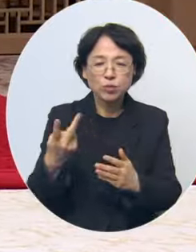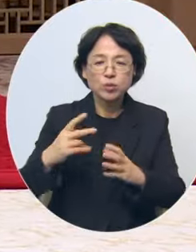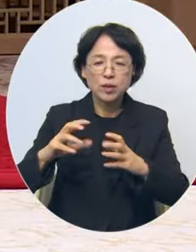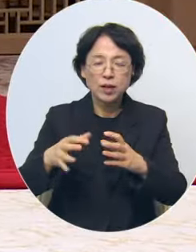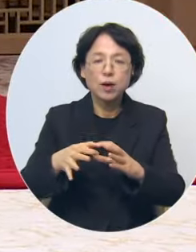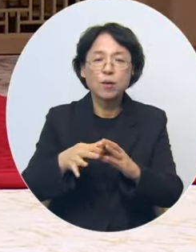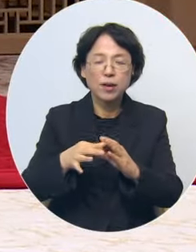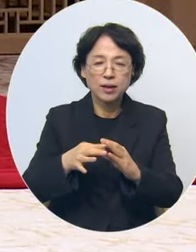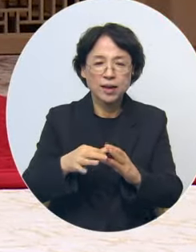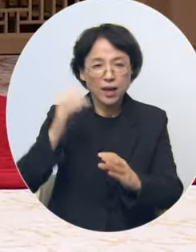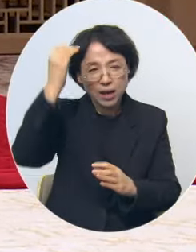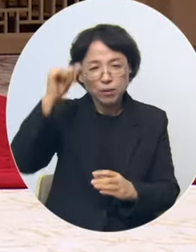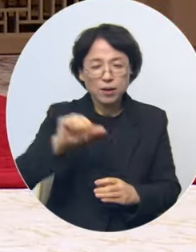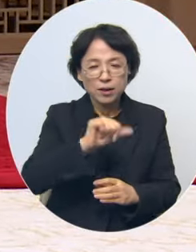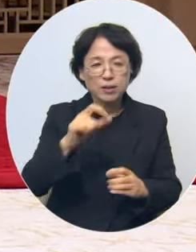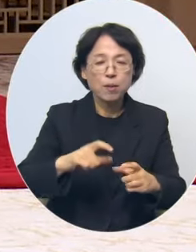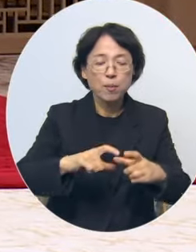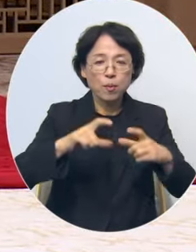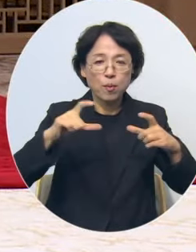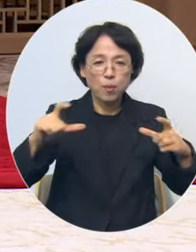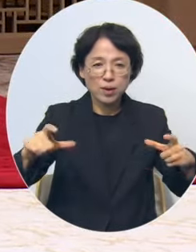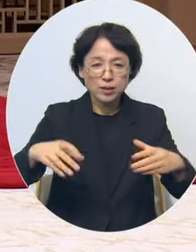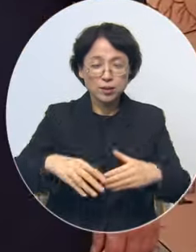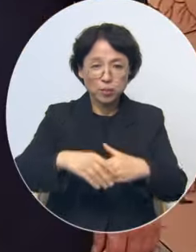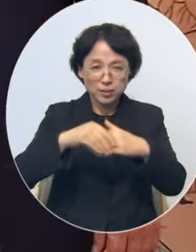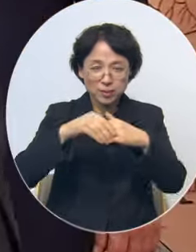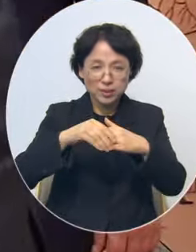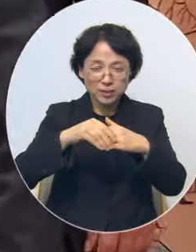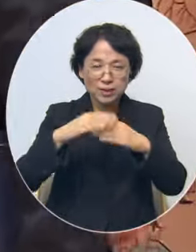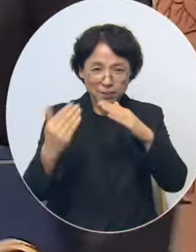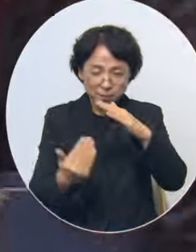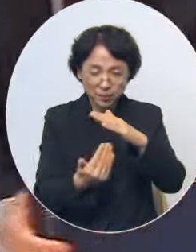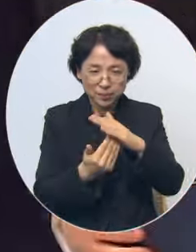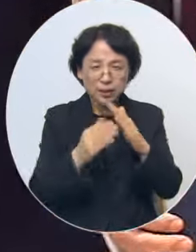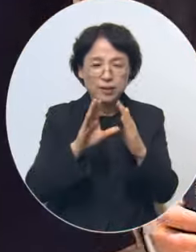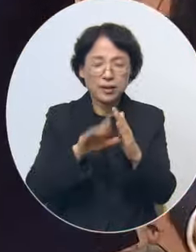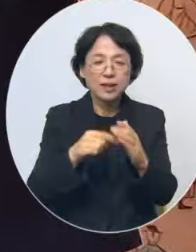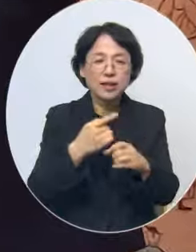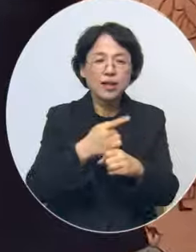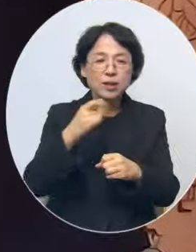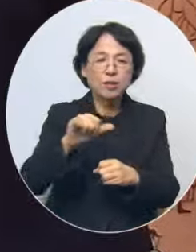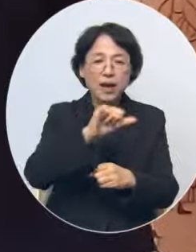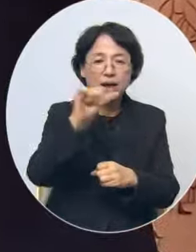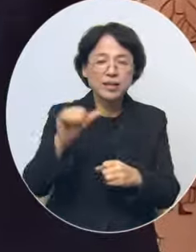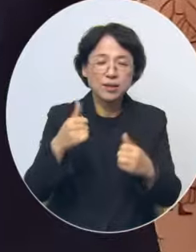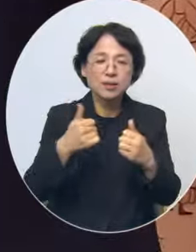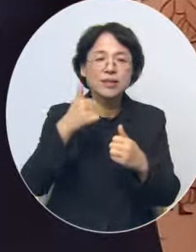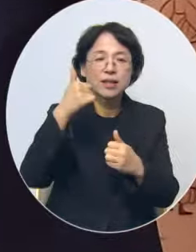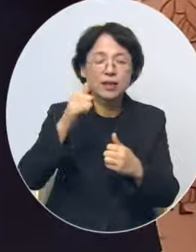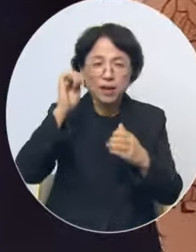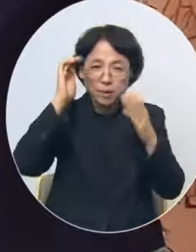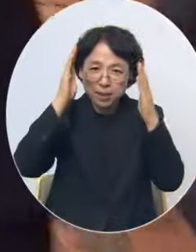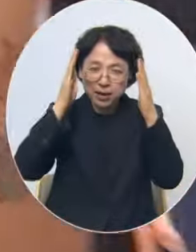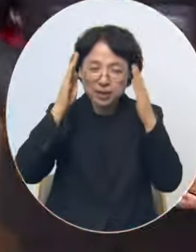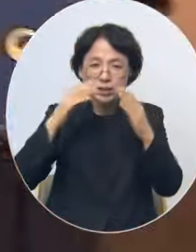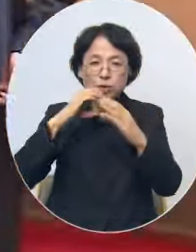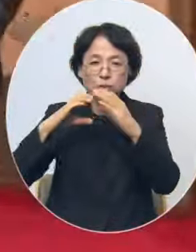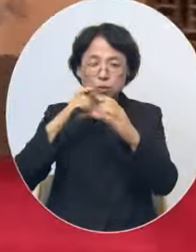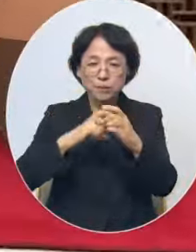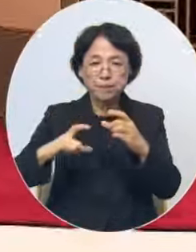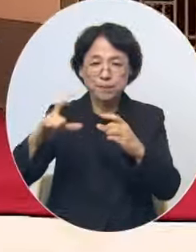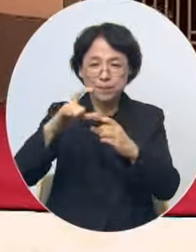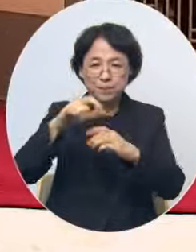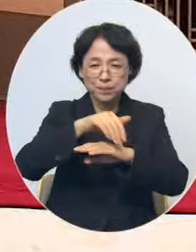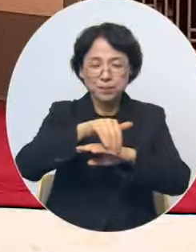넘어 한 아세안 포괄적 전략 동반자 관계를 구현하는 과정에서 내년도 아세안 의장국인 말레이시아와의 소통을